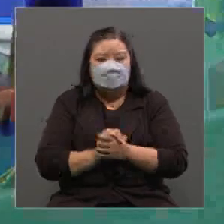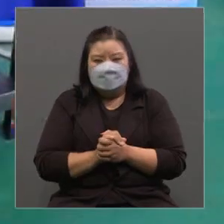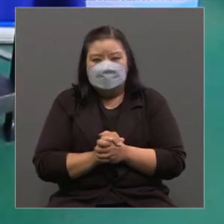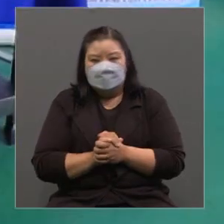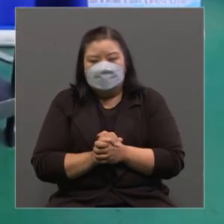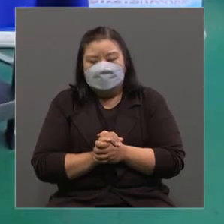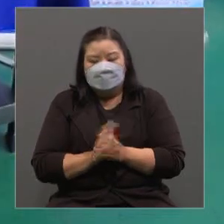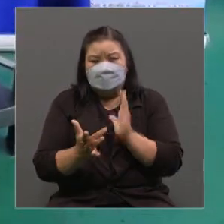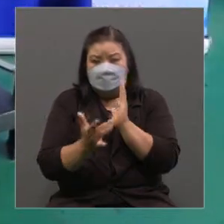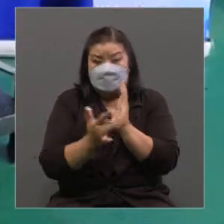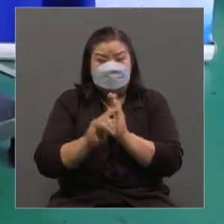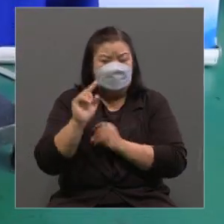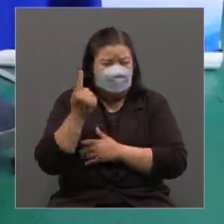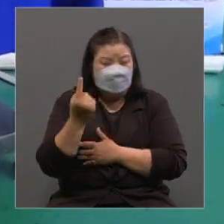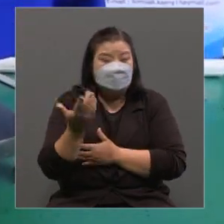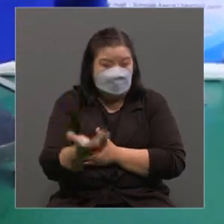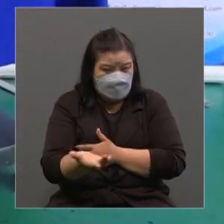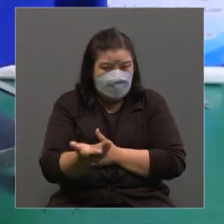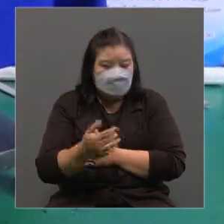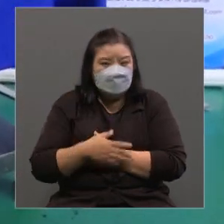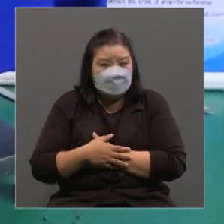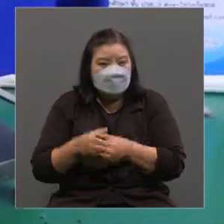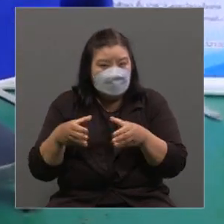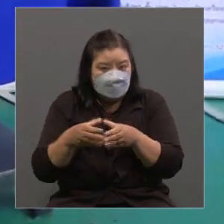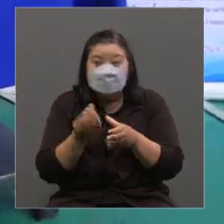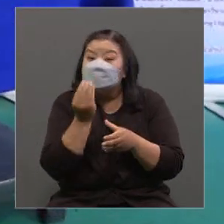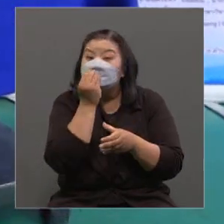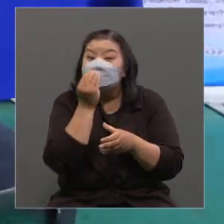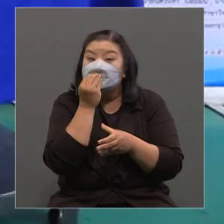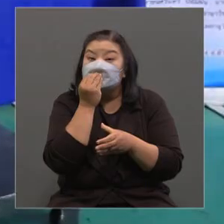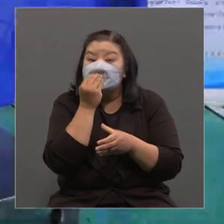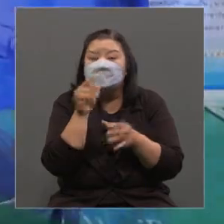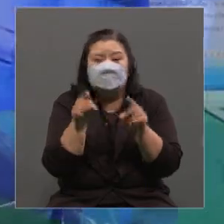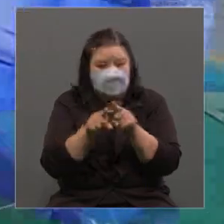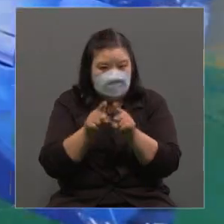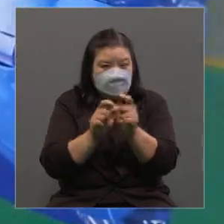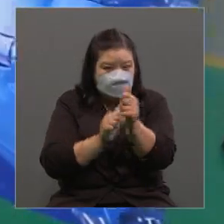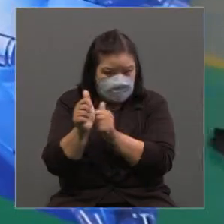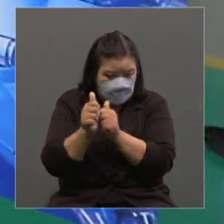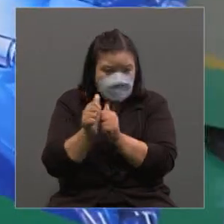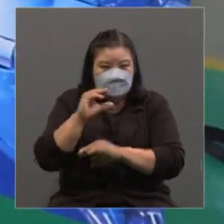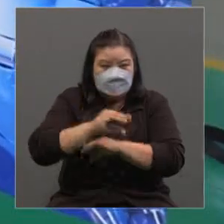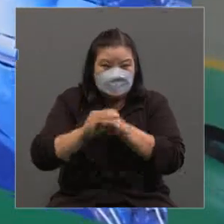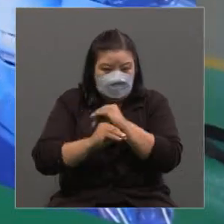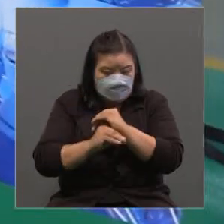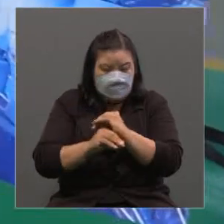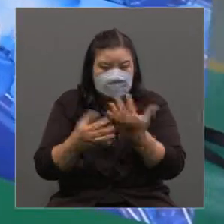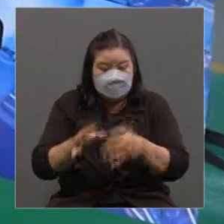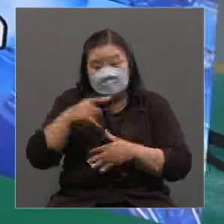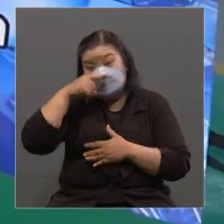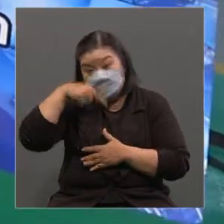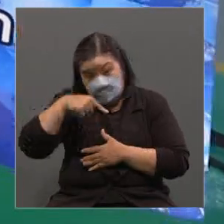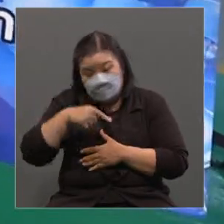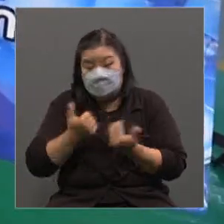อีกหนึ่งนวัตกรรมที่ได้รับรางวัลชนะเลิศกลุ่มอาหารจากการเข้าร่วมการประกวดโครงการ Thailand New Gen